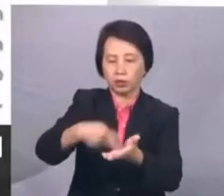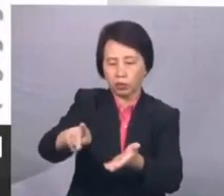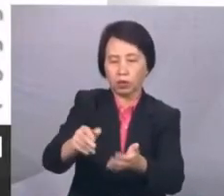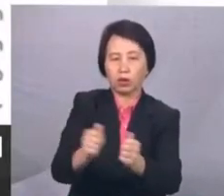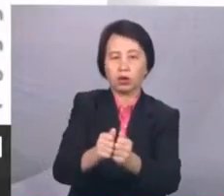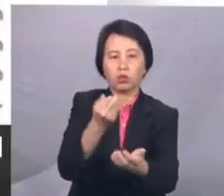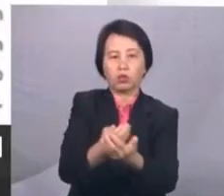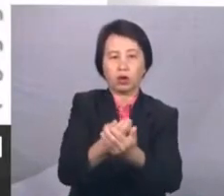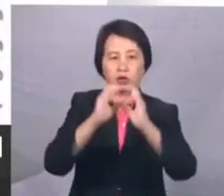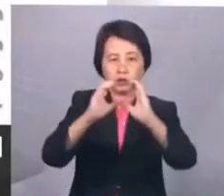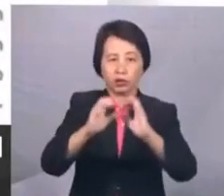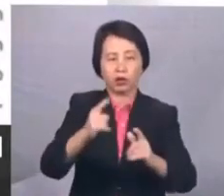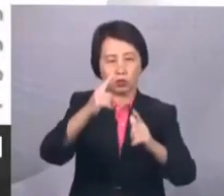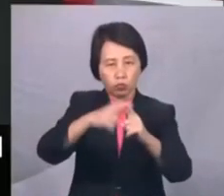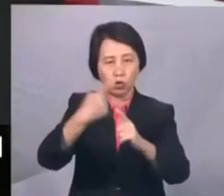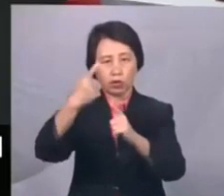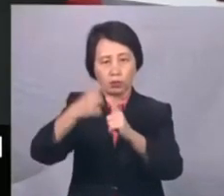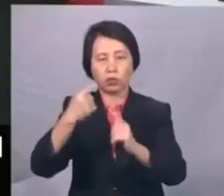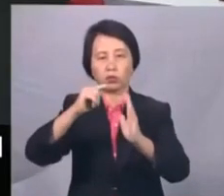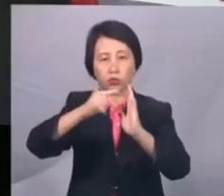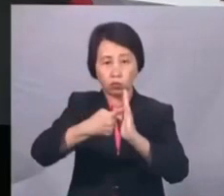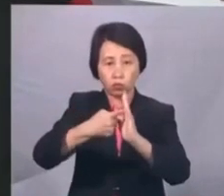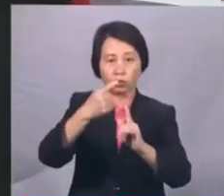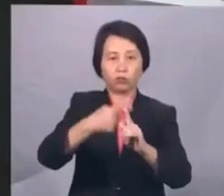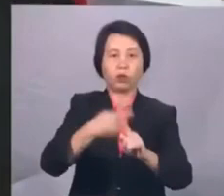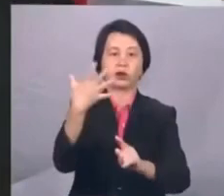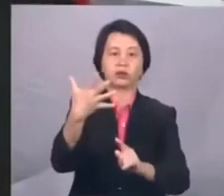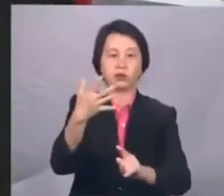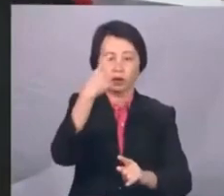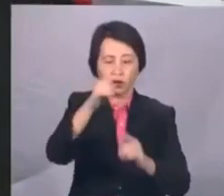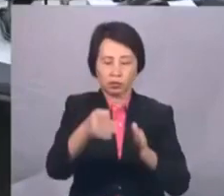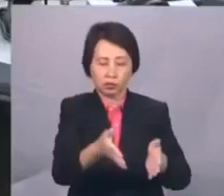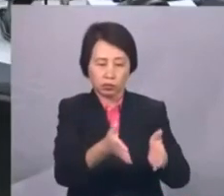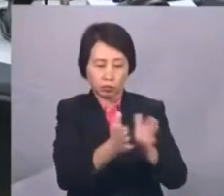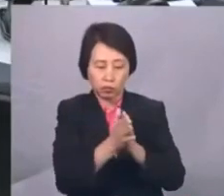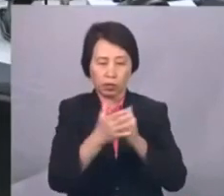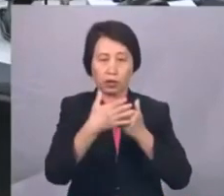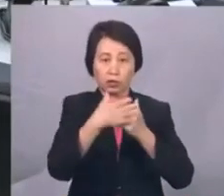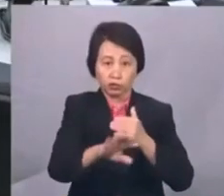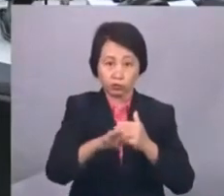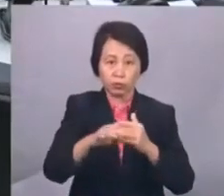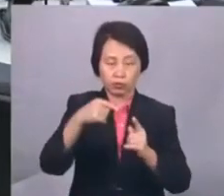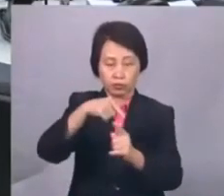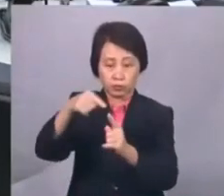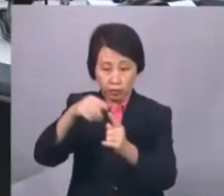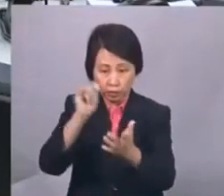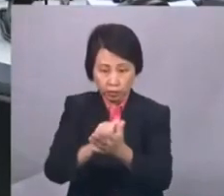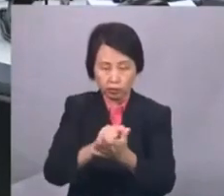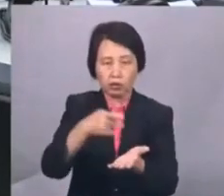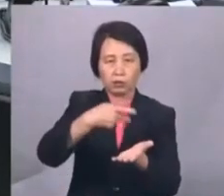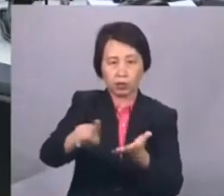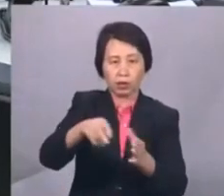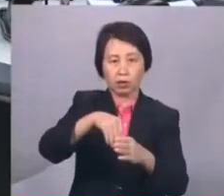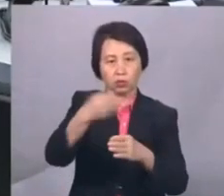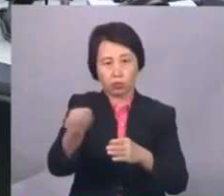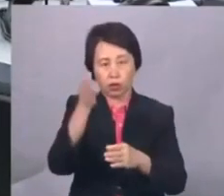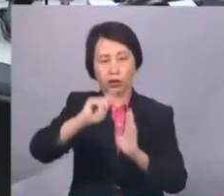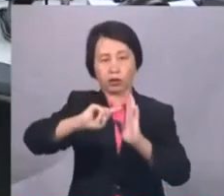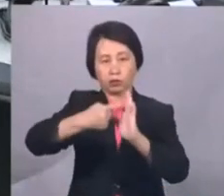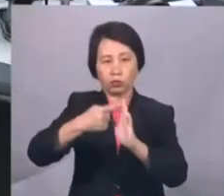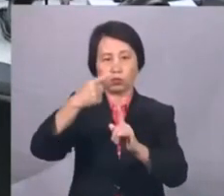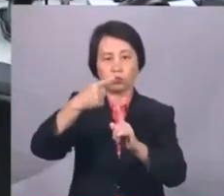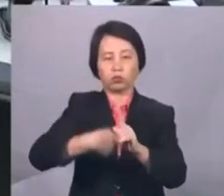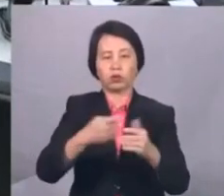pengeluaran uang secara bulanan bermula me bagi permohonan yang diterima selepas tarif berkenaan bayaran pengeluaran akan